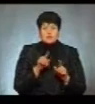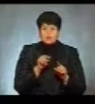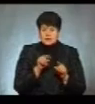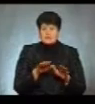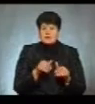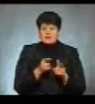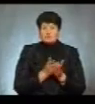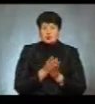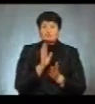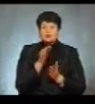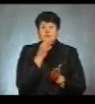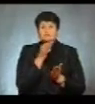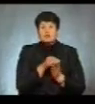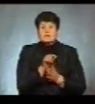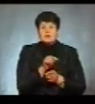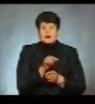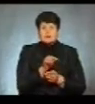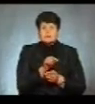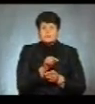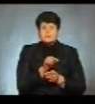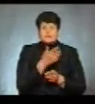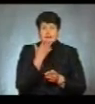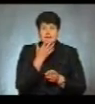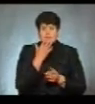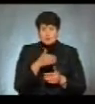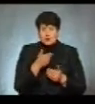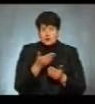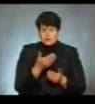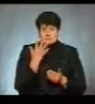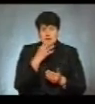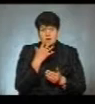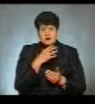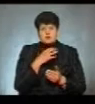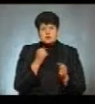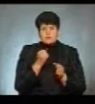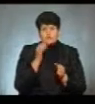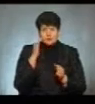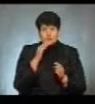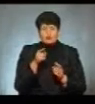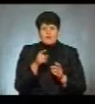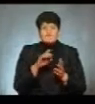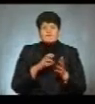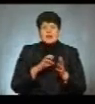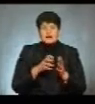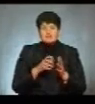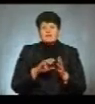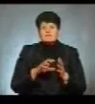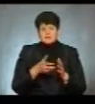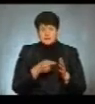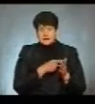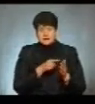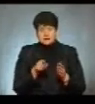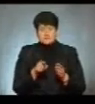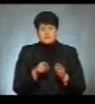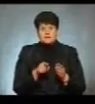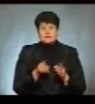цієї послуги буде відповідати за теплоносій, за гарячу воду, за холодну вам до крану. Повністю відкрили, до того він відповідає.